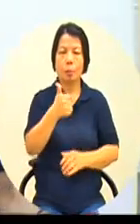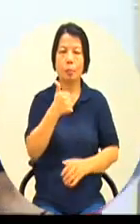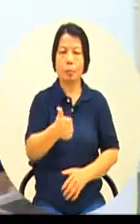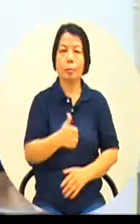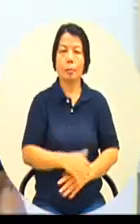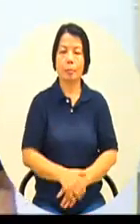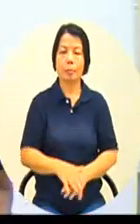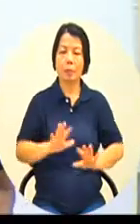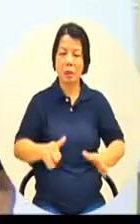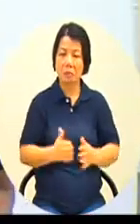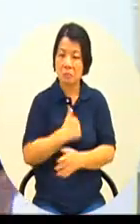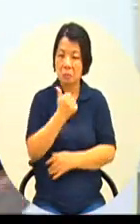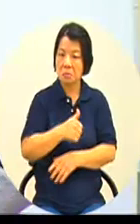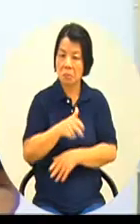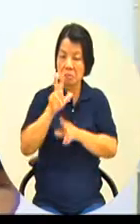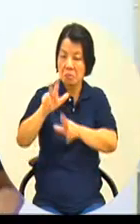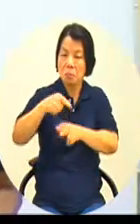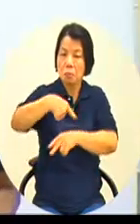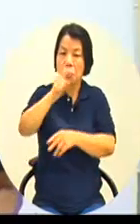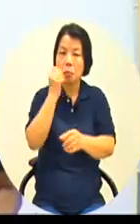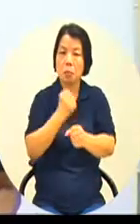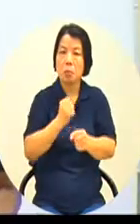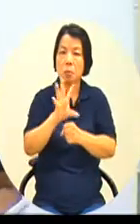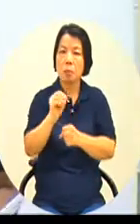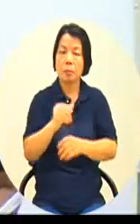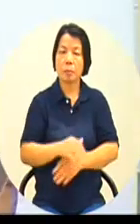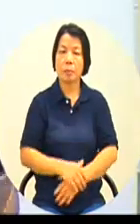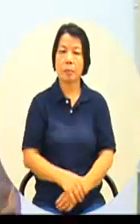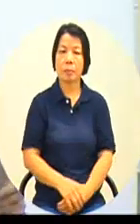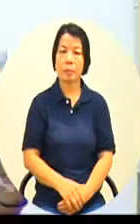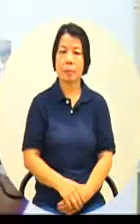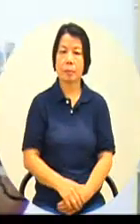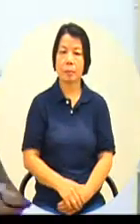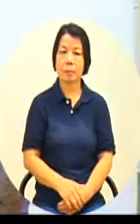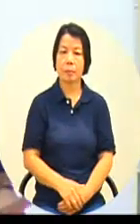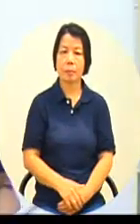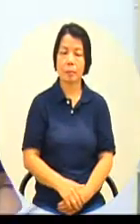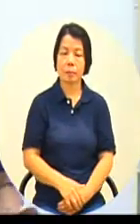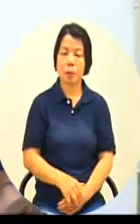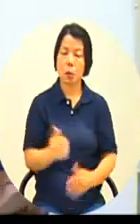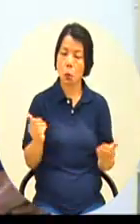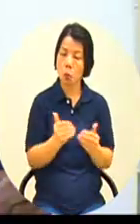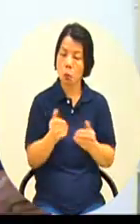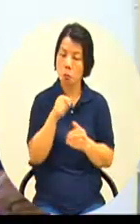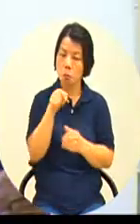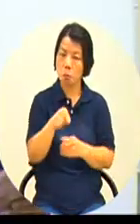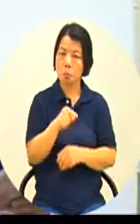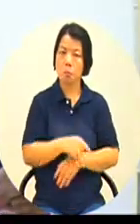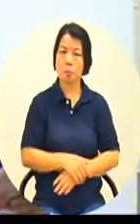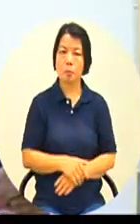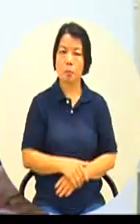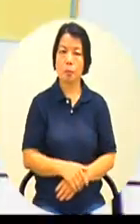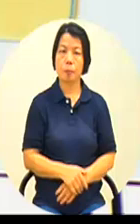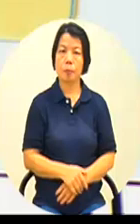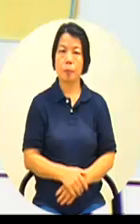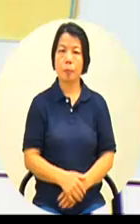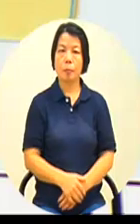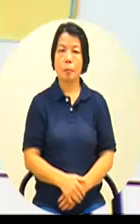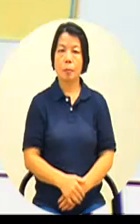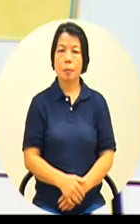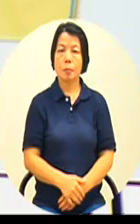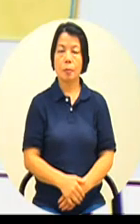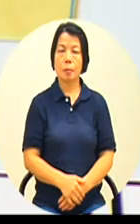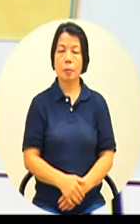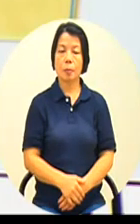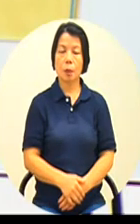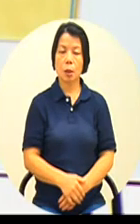在首选高雄？你们有没有去追踪啊？啊，这个是一个问题哈。然后你们就写四